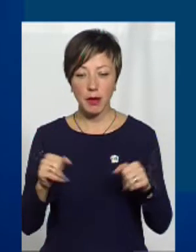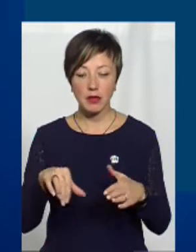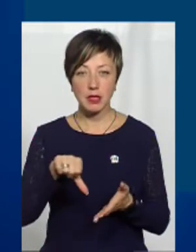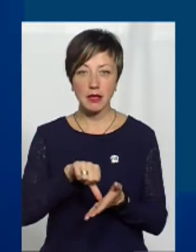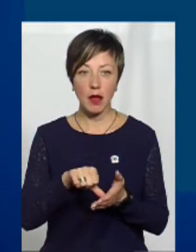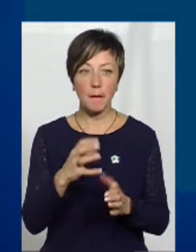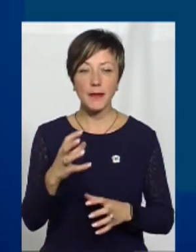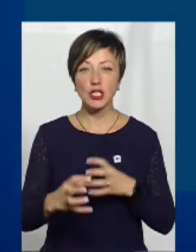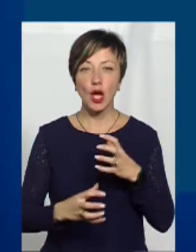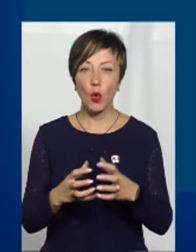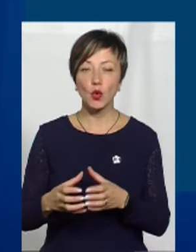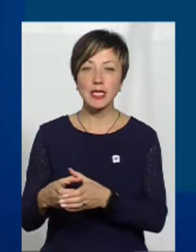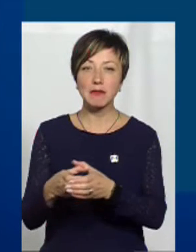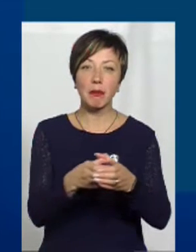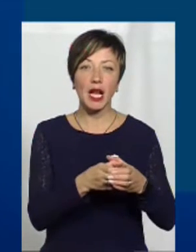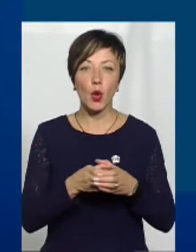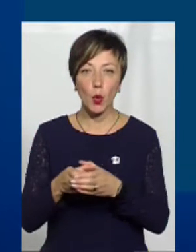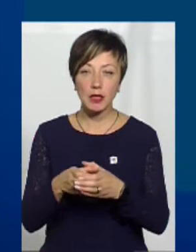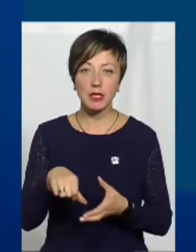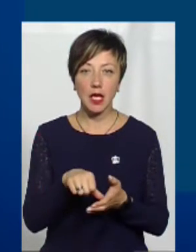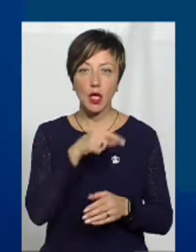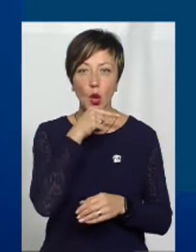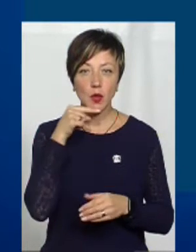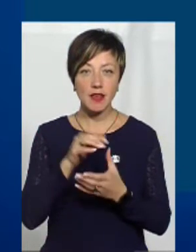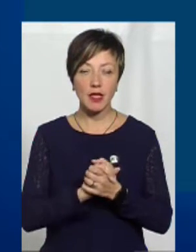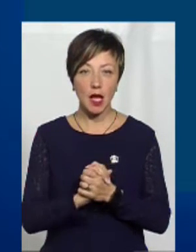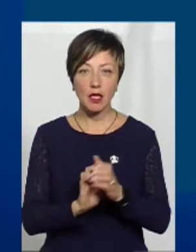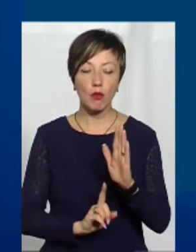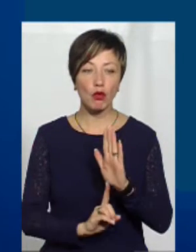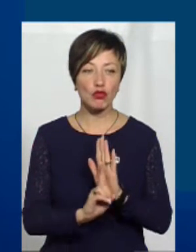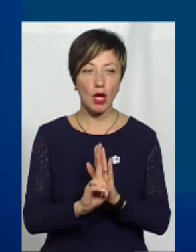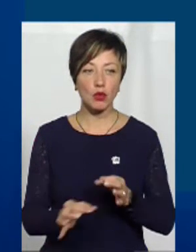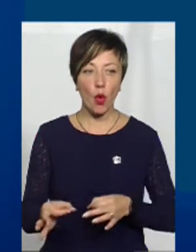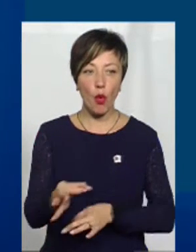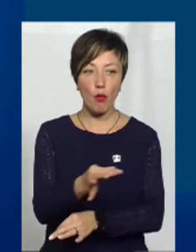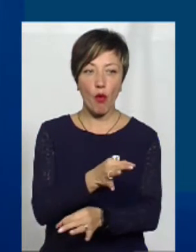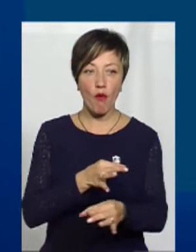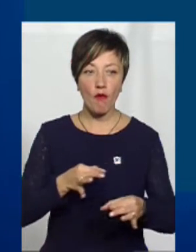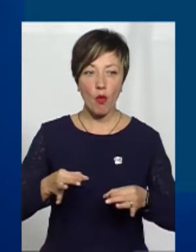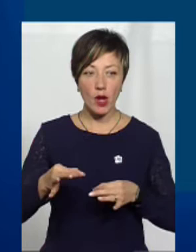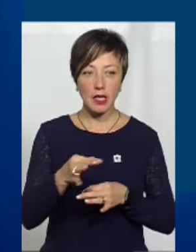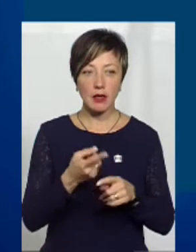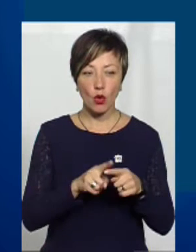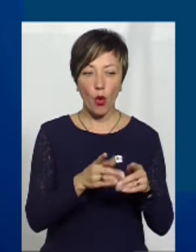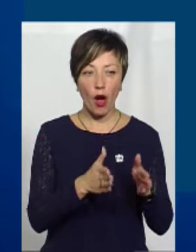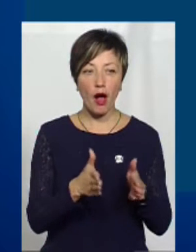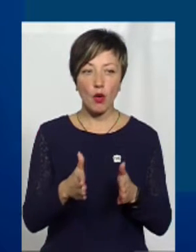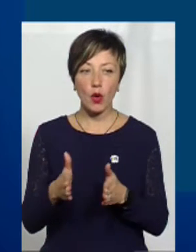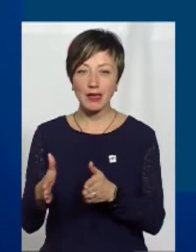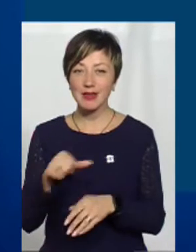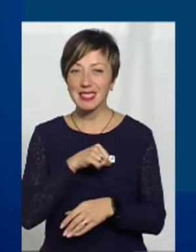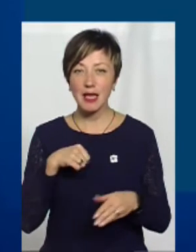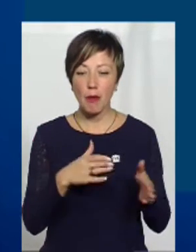представниками міжнародної спільноти і з представниками Російської Федерації для початку обговорення якраз цього алгоритму. Сам